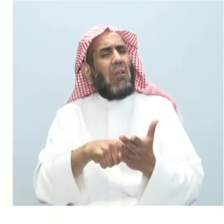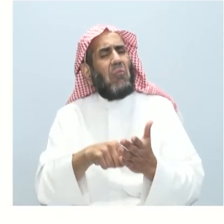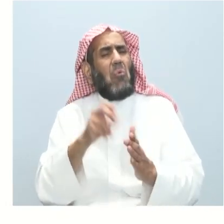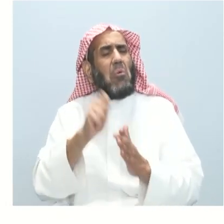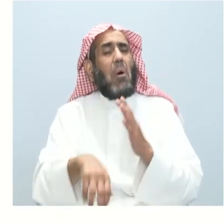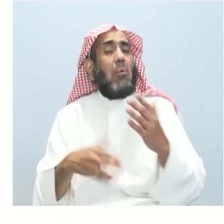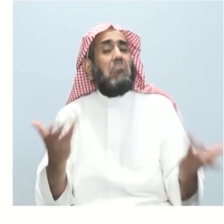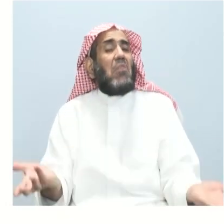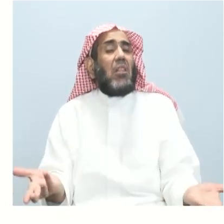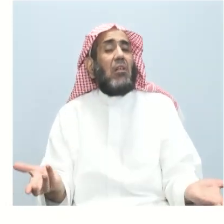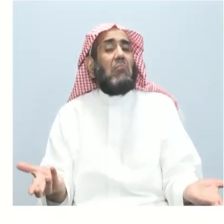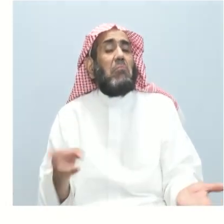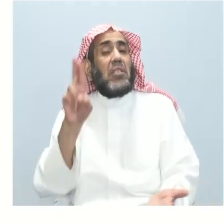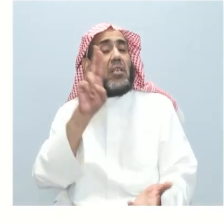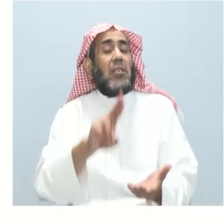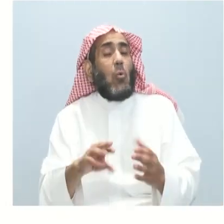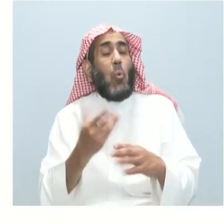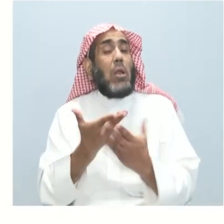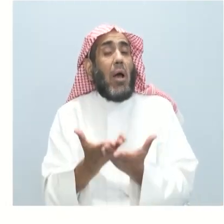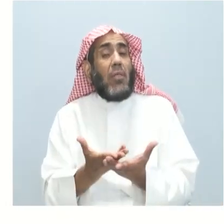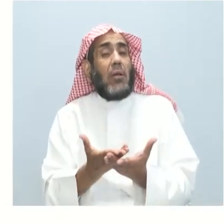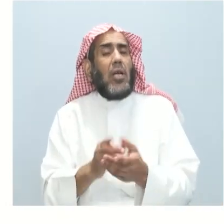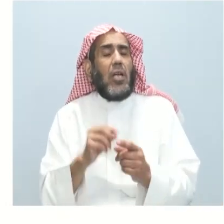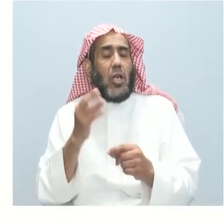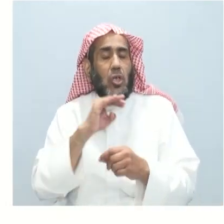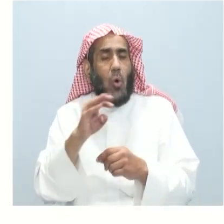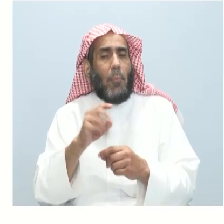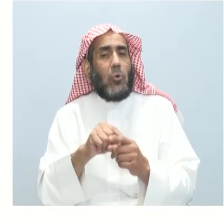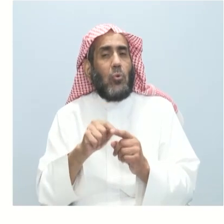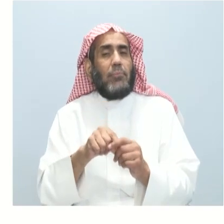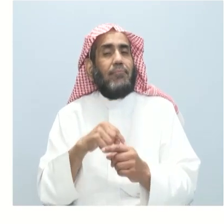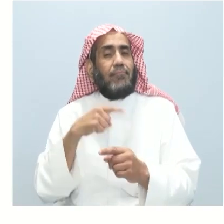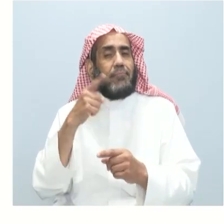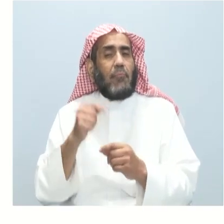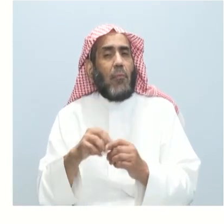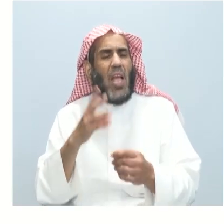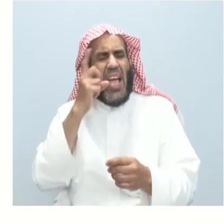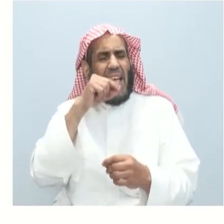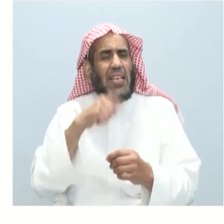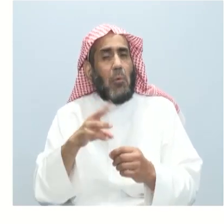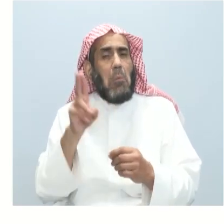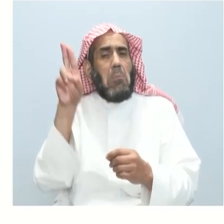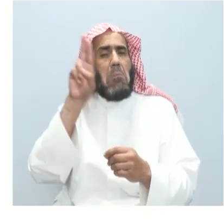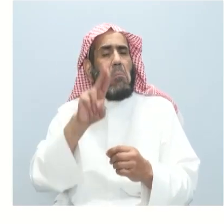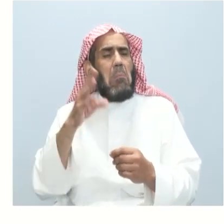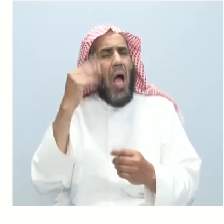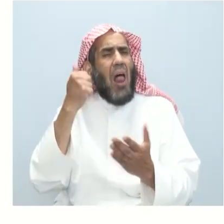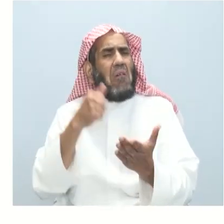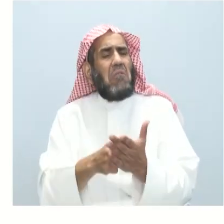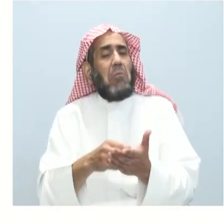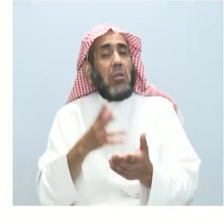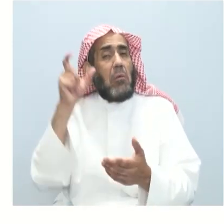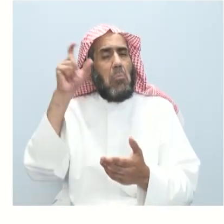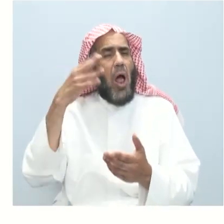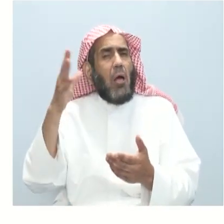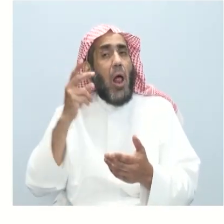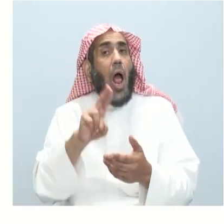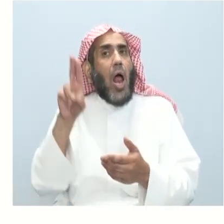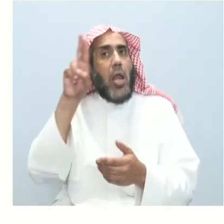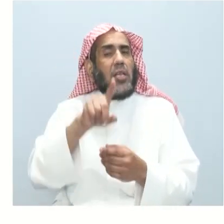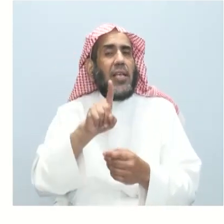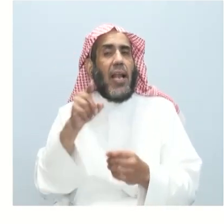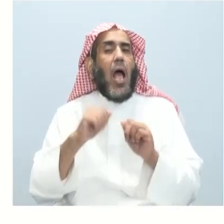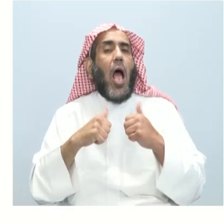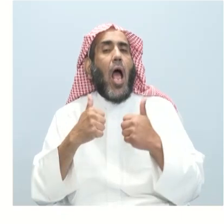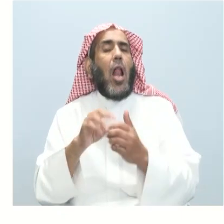حكمها ف تسال ولماذا الجواب بكل سهوله يجب على من ليس بعالم ان يسال